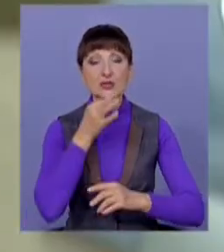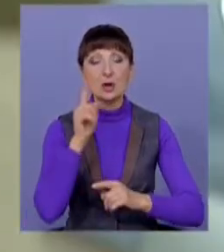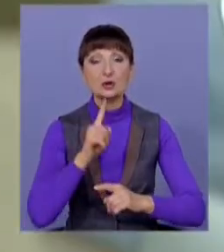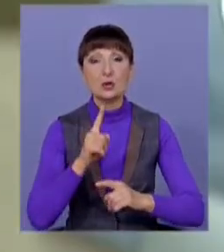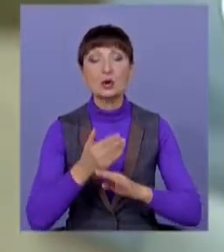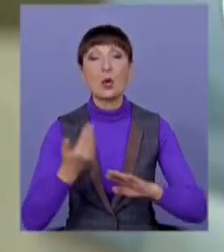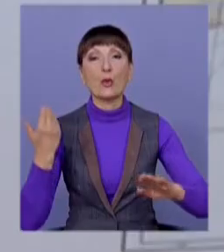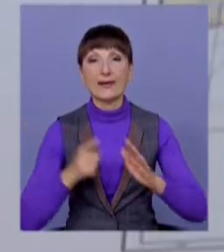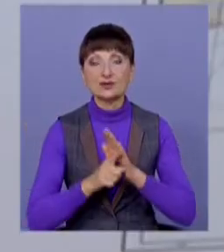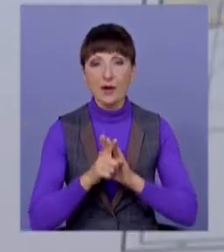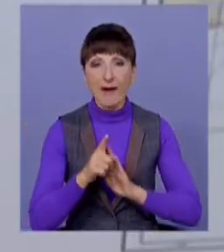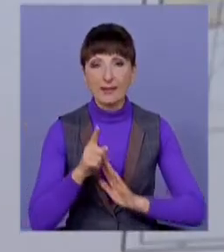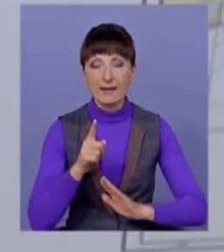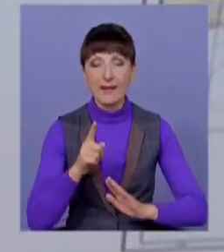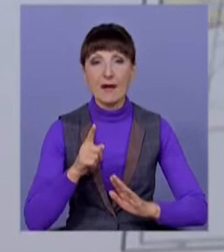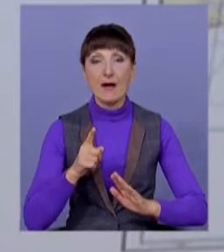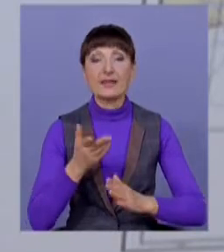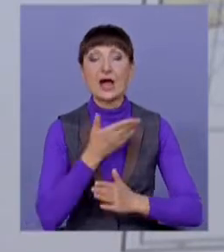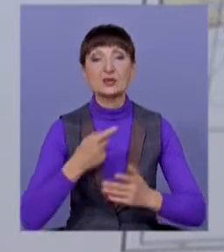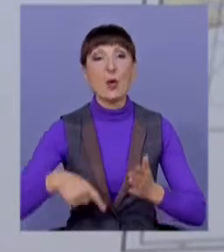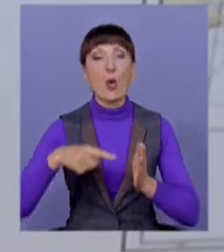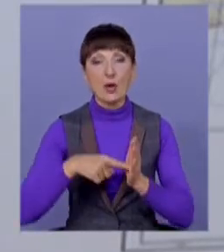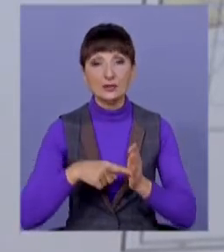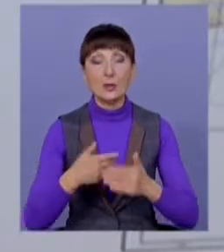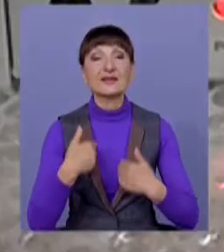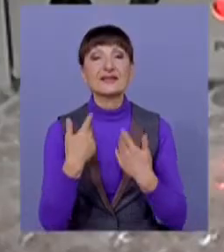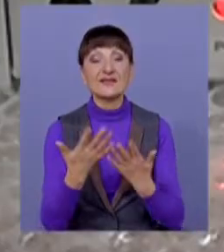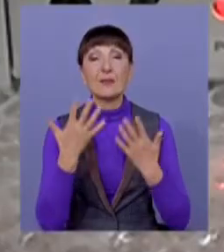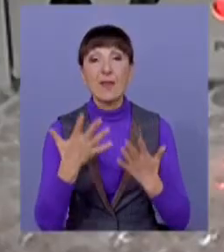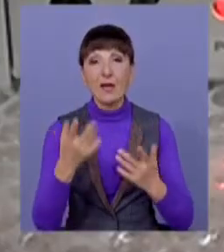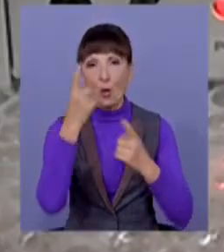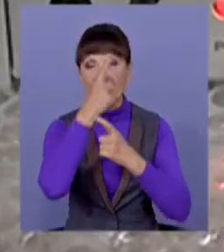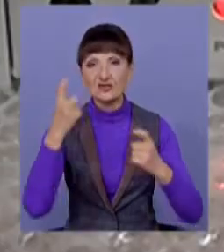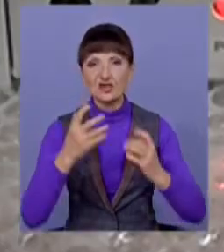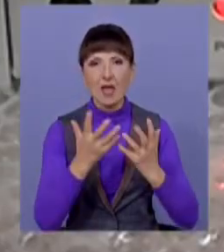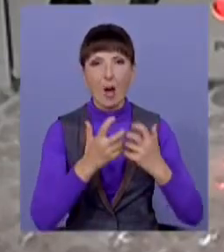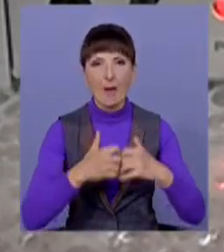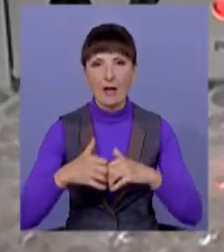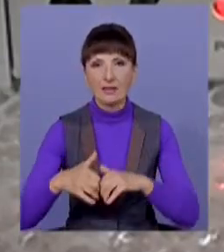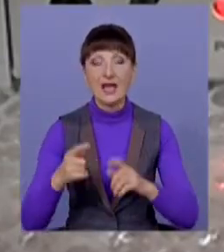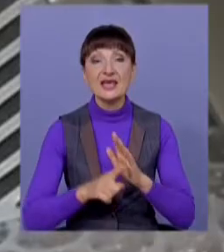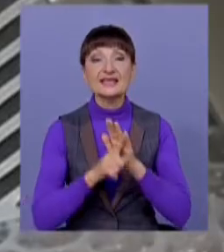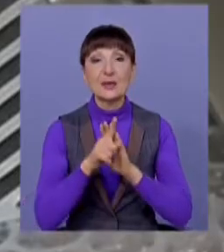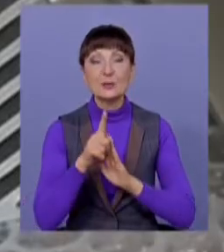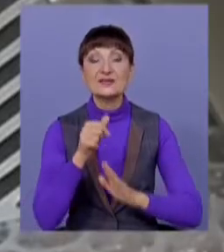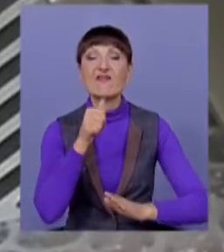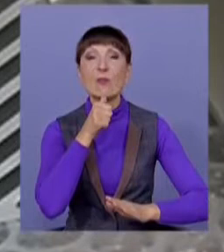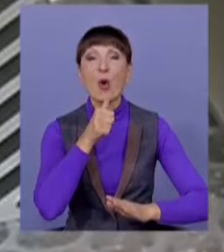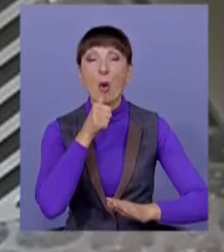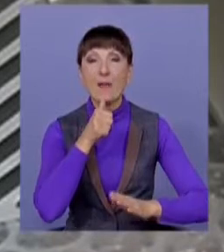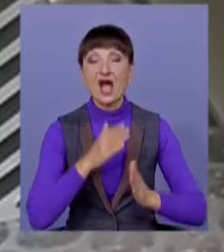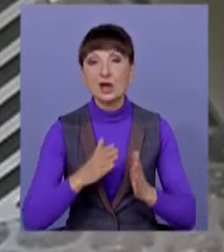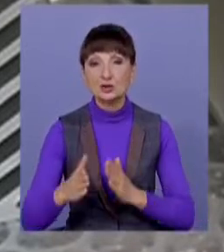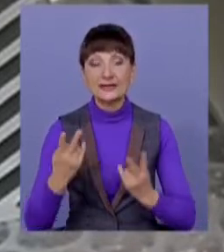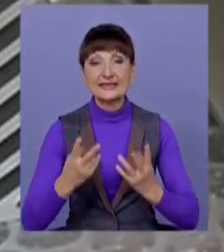что для начала нашему городу предоставят 5 оповещающих комплексов. Их запустят в тестовом режиме, и